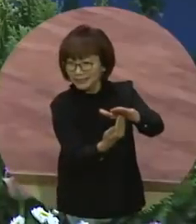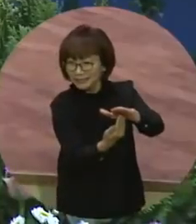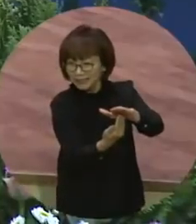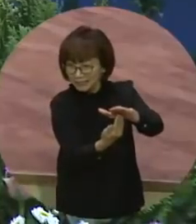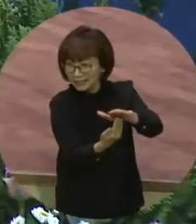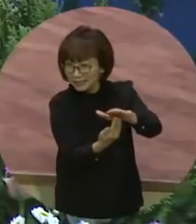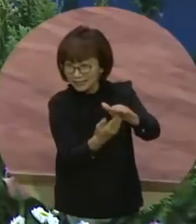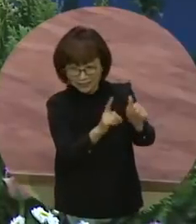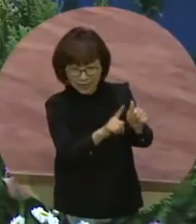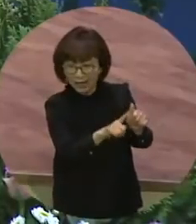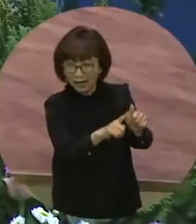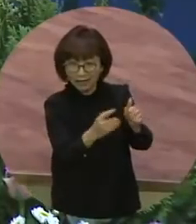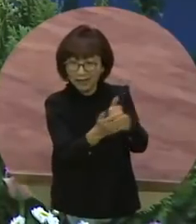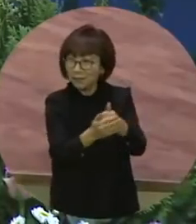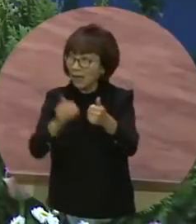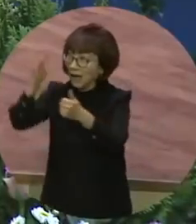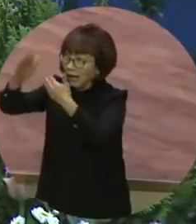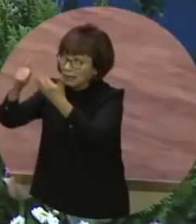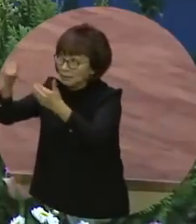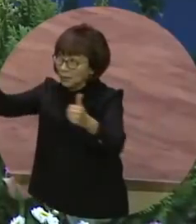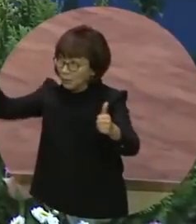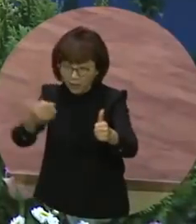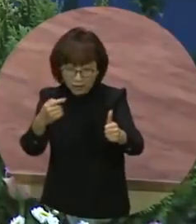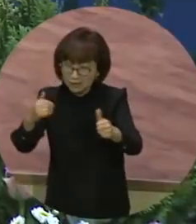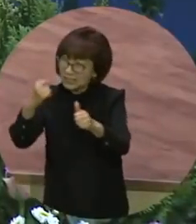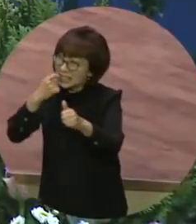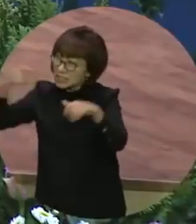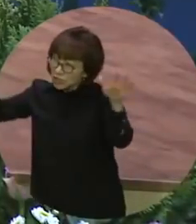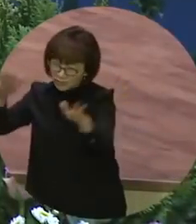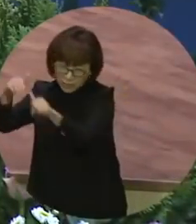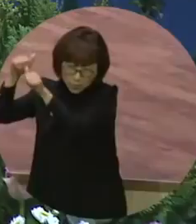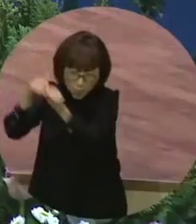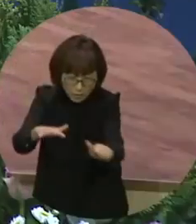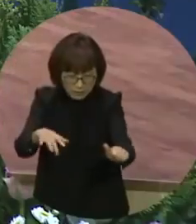때문에 하나님은 아브라함을 보호해야 되는 거예요.